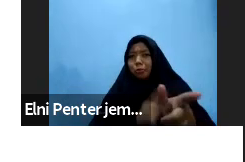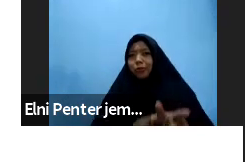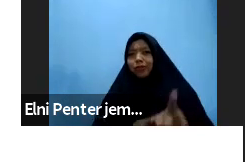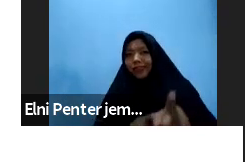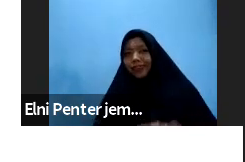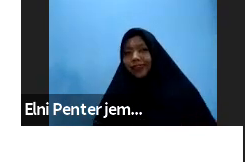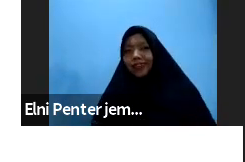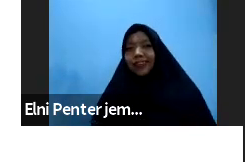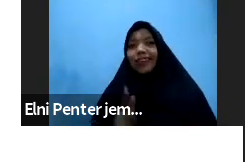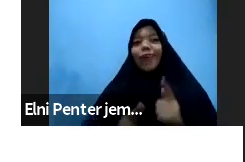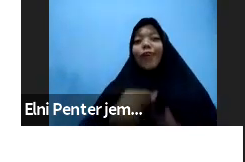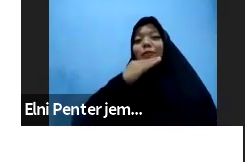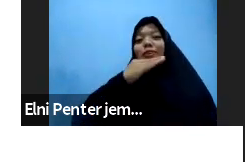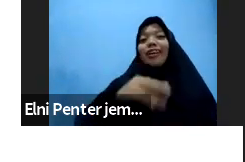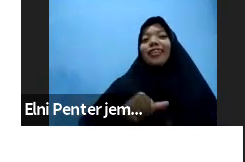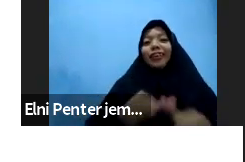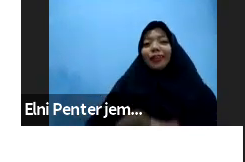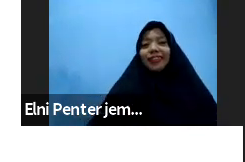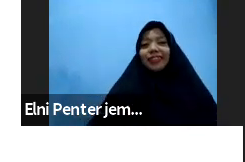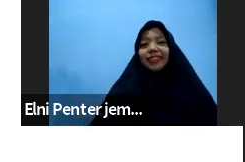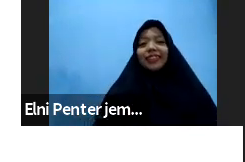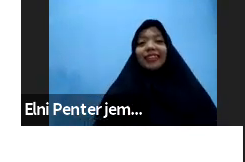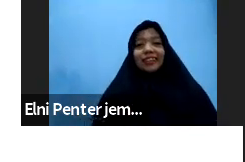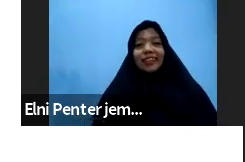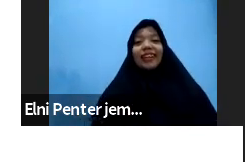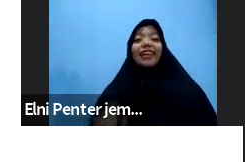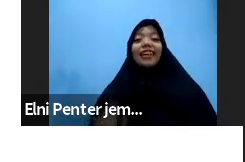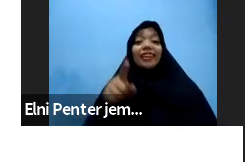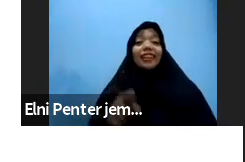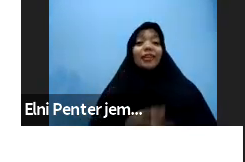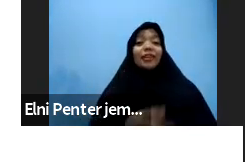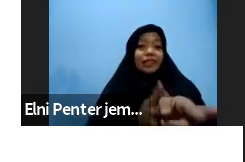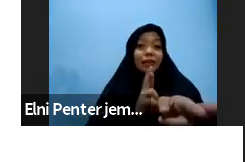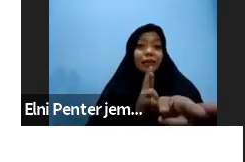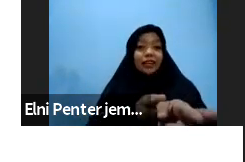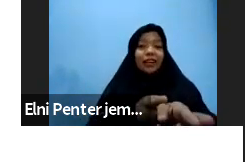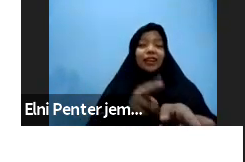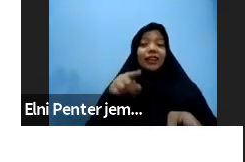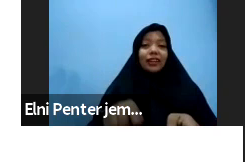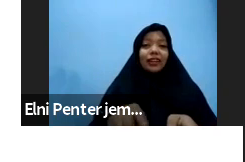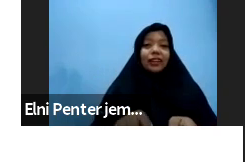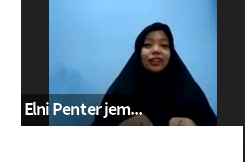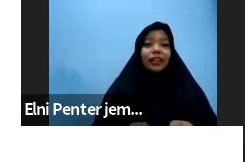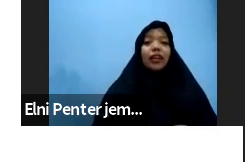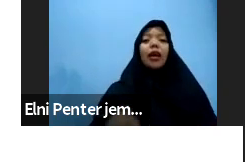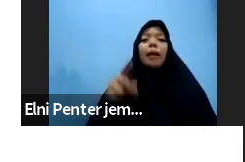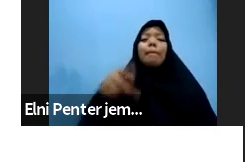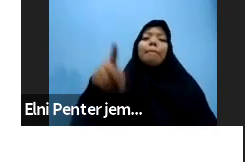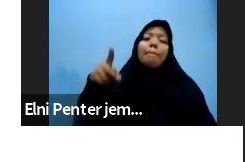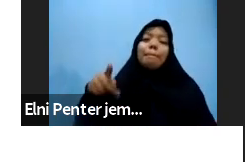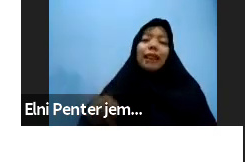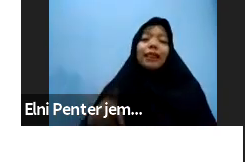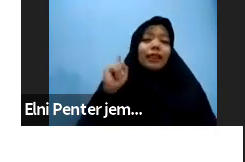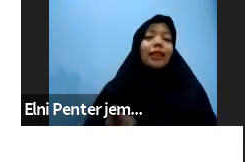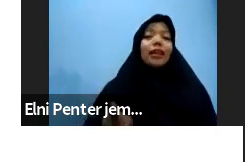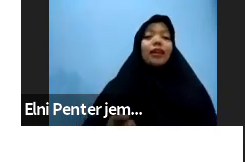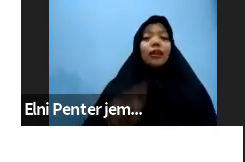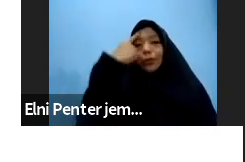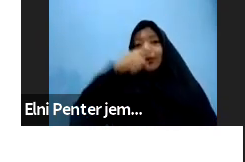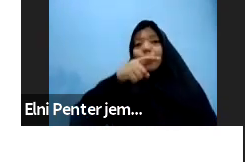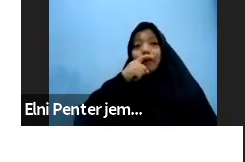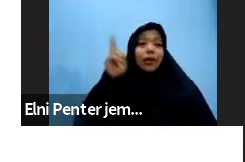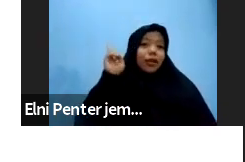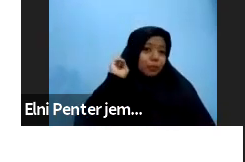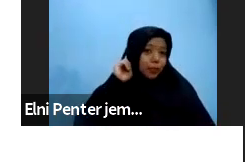capaja eh saya benar-benar merasa bahwa ini ini produk ini penting bagi Bapak Ibu jadi usai